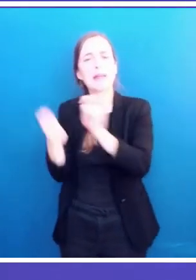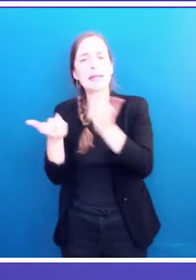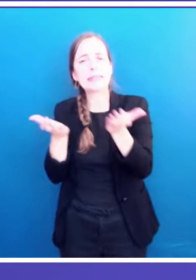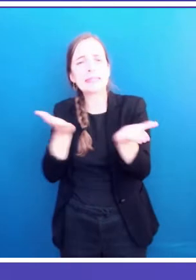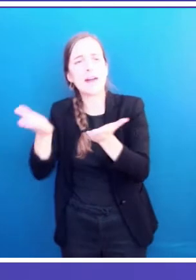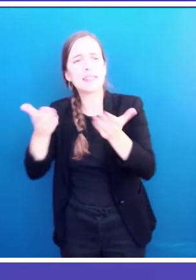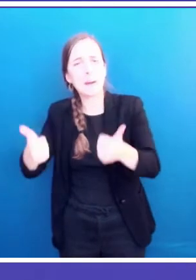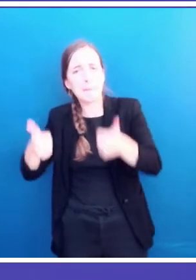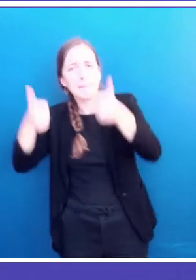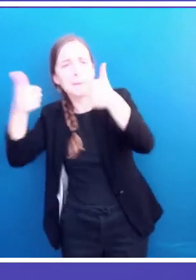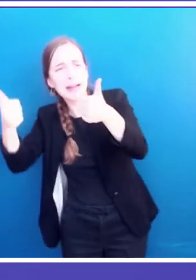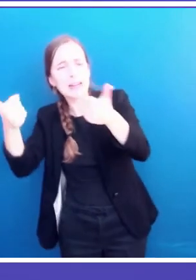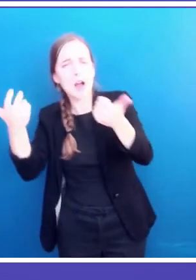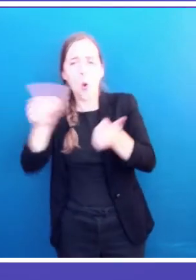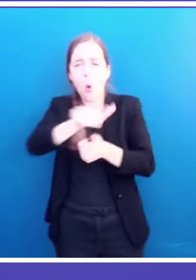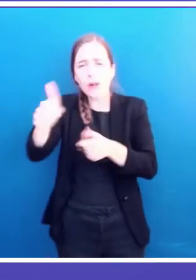خدمات إضافية